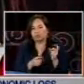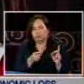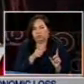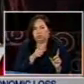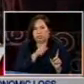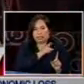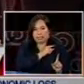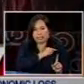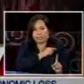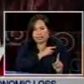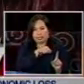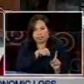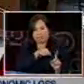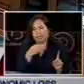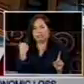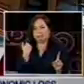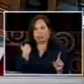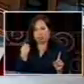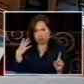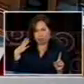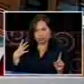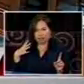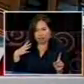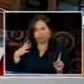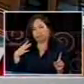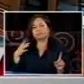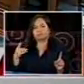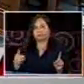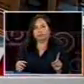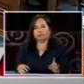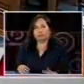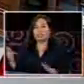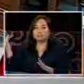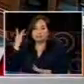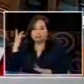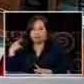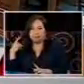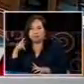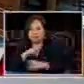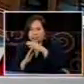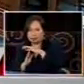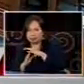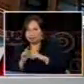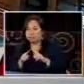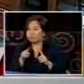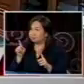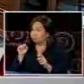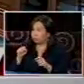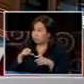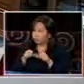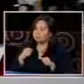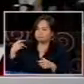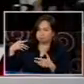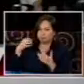let the Senator continue. Okay. Yung pungkwan, presumption of innocence, Section 14. Pero